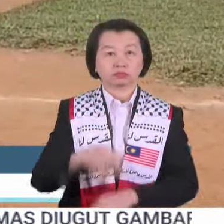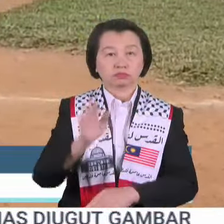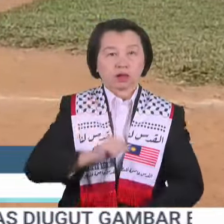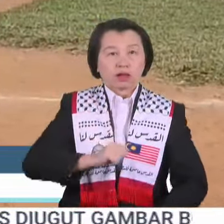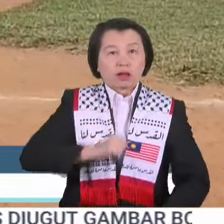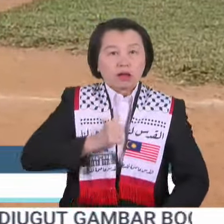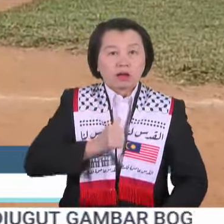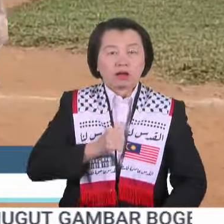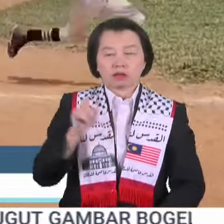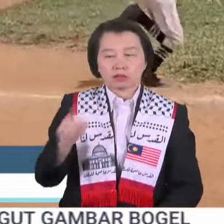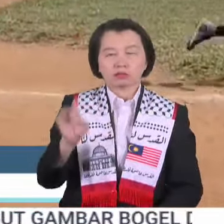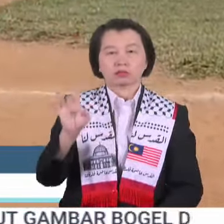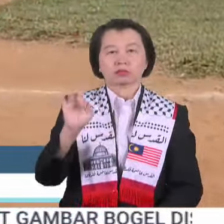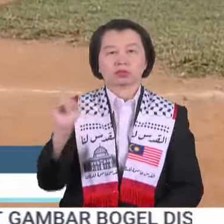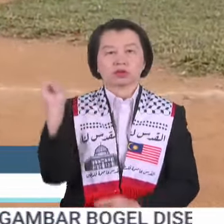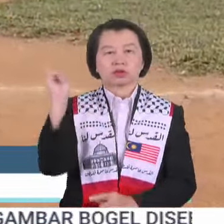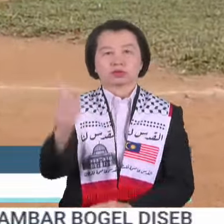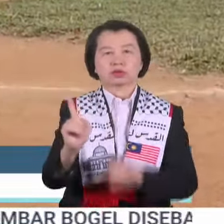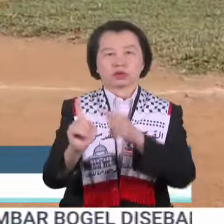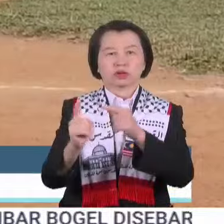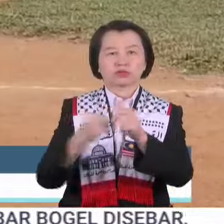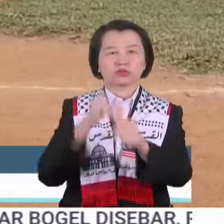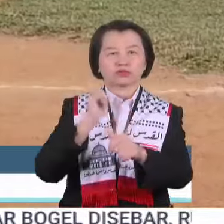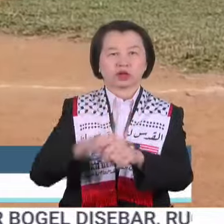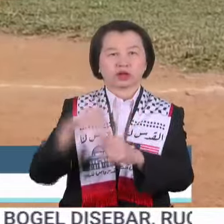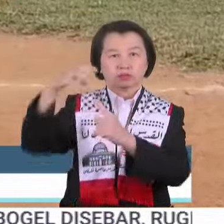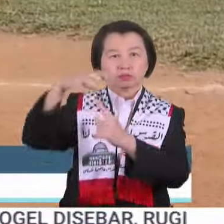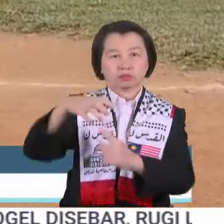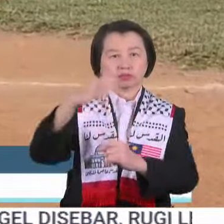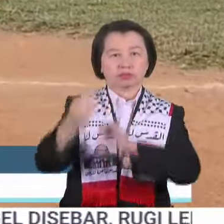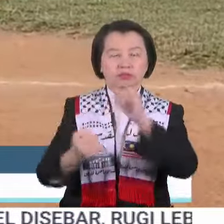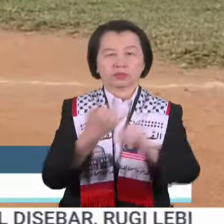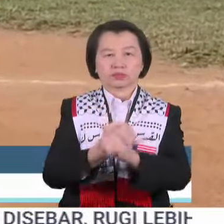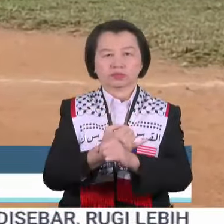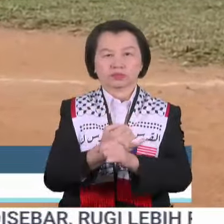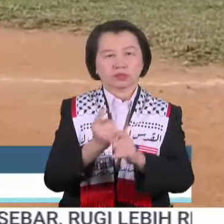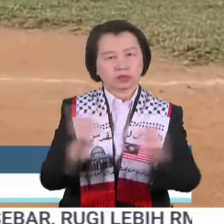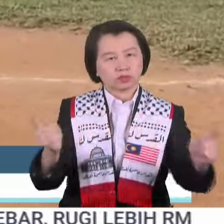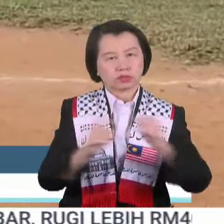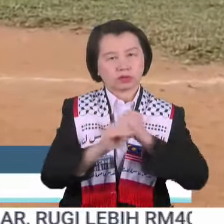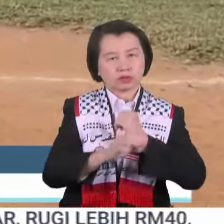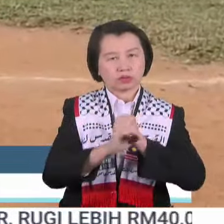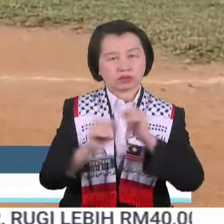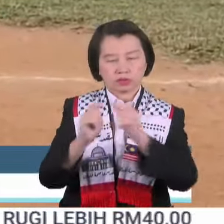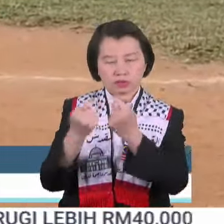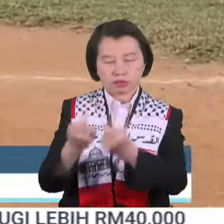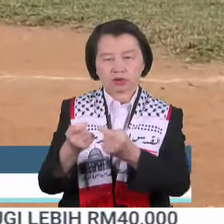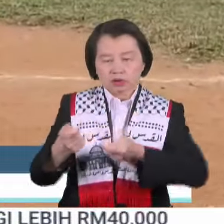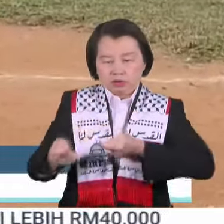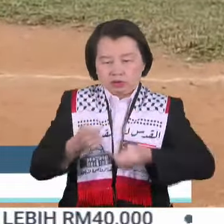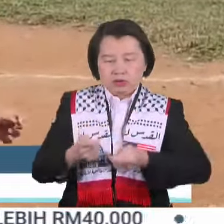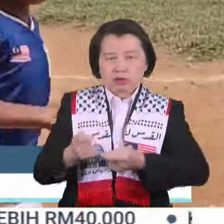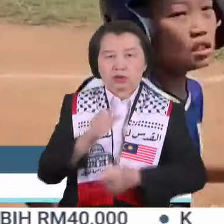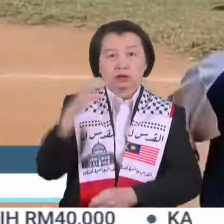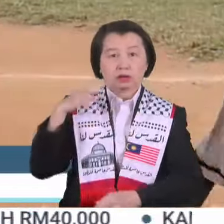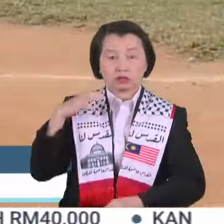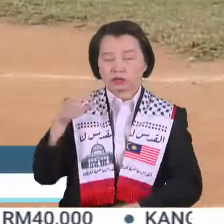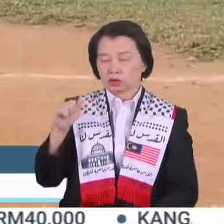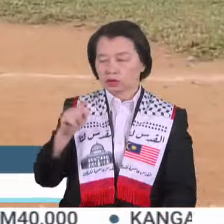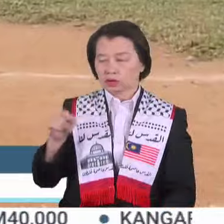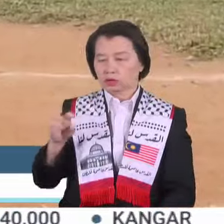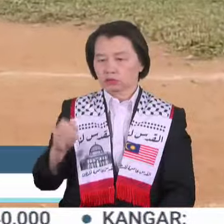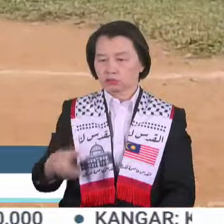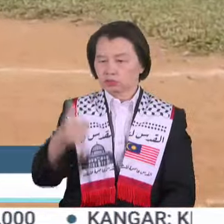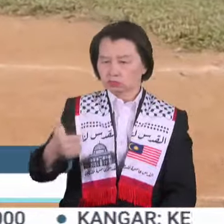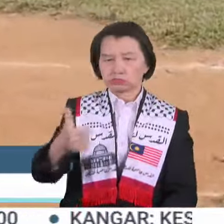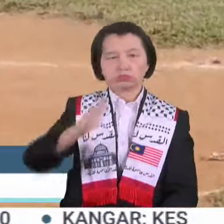Lebih membanggakan, ini merupakan penampilan pertama mereka di Kejohanan Antarabangsa. Sepanjang kempen, skuad kendalian Azmir Pungot gah dengan rekod